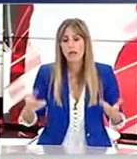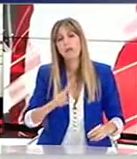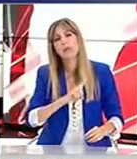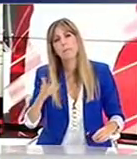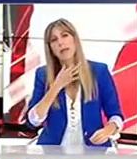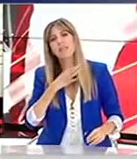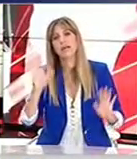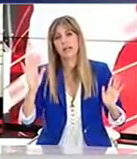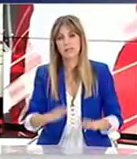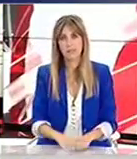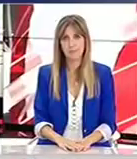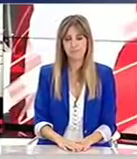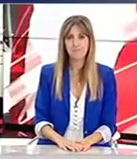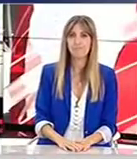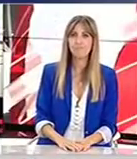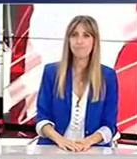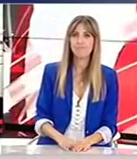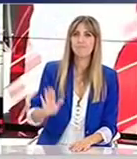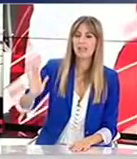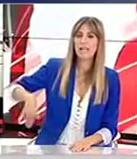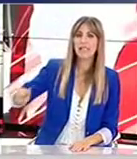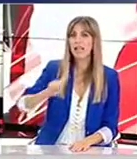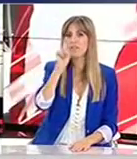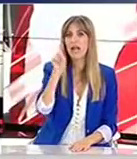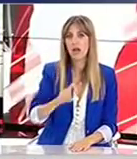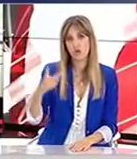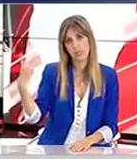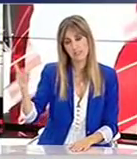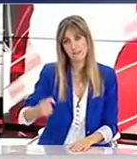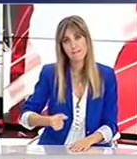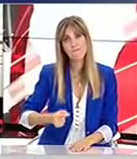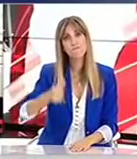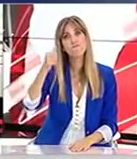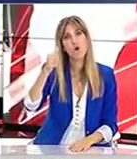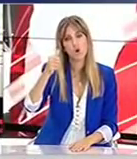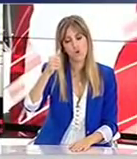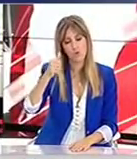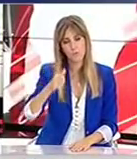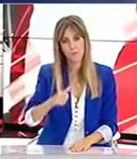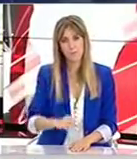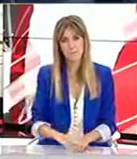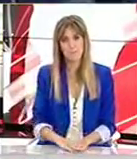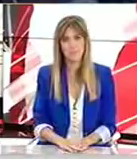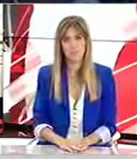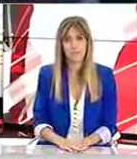Και τελευταία ερώτηση από το ΤΕΡΤΕ του Βόλου και της Θεσσαλίας, ο κύριος Γυρουμετάκης Ανδρέας.